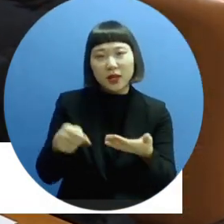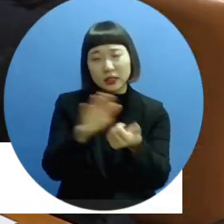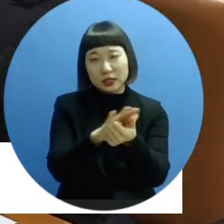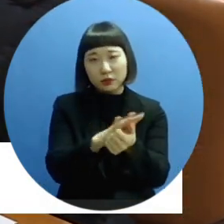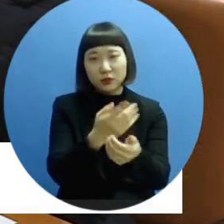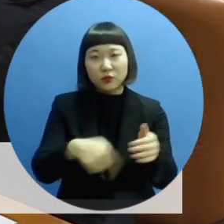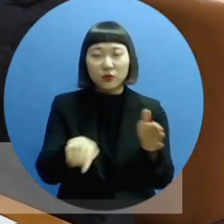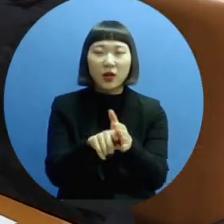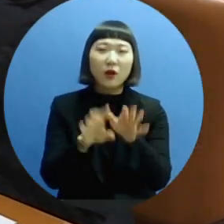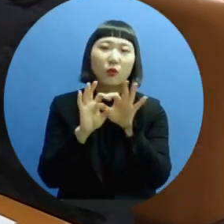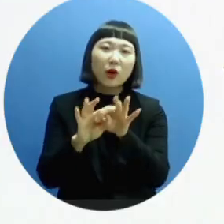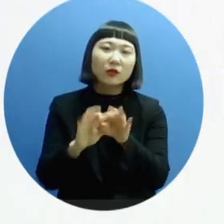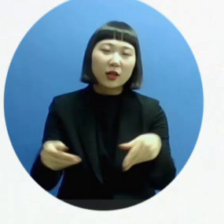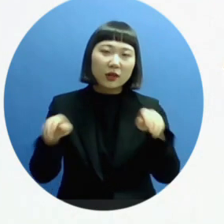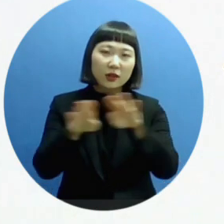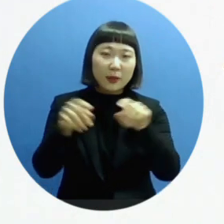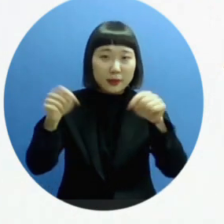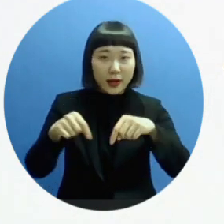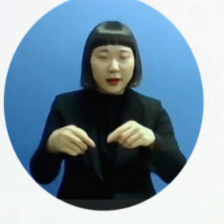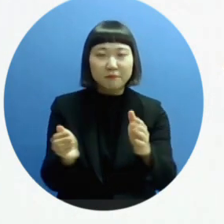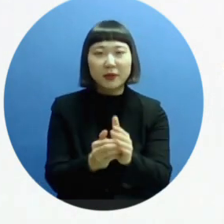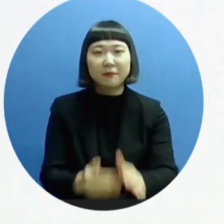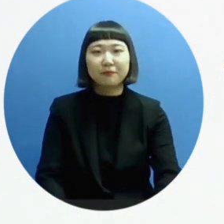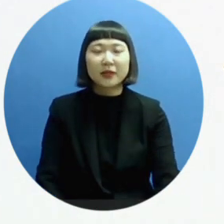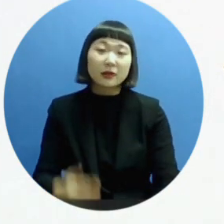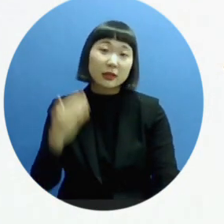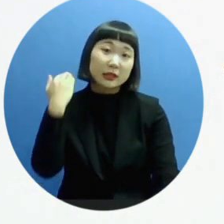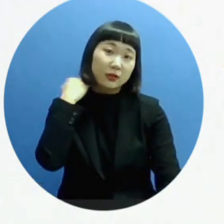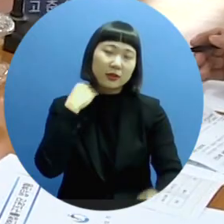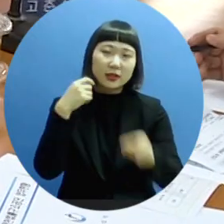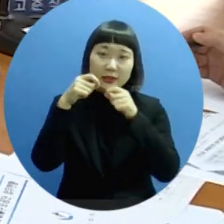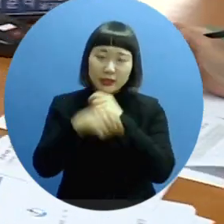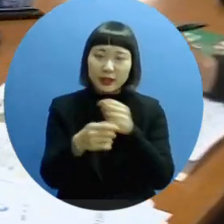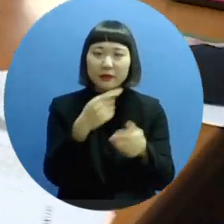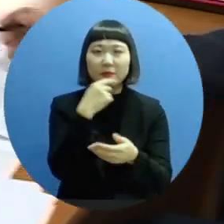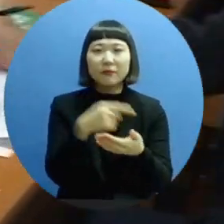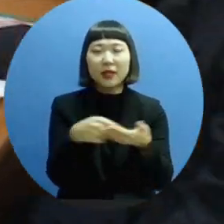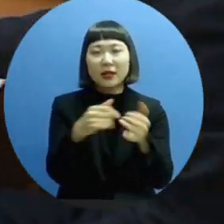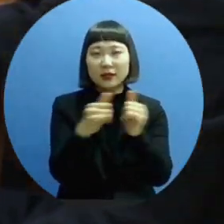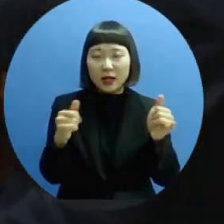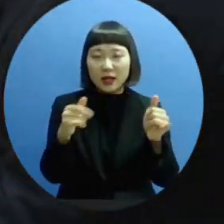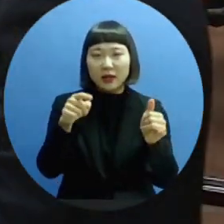논의했습니다. 원 장관은 전세 사기 피해자들에게 사과하고